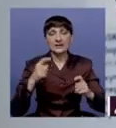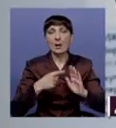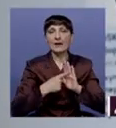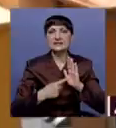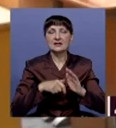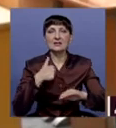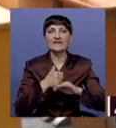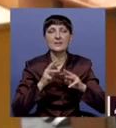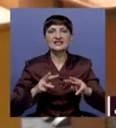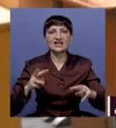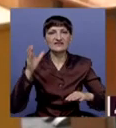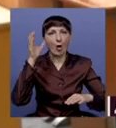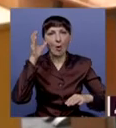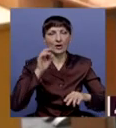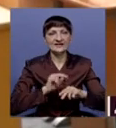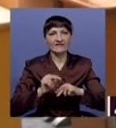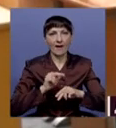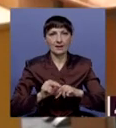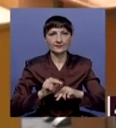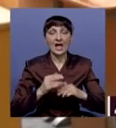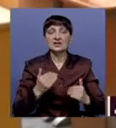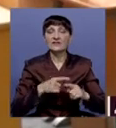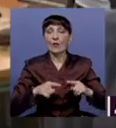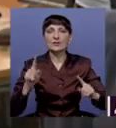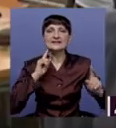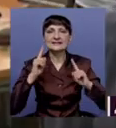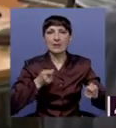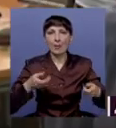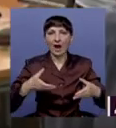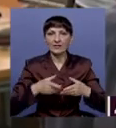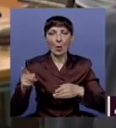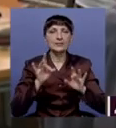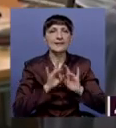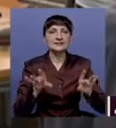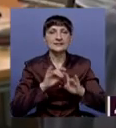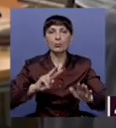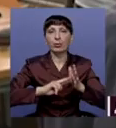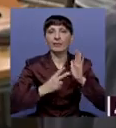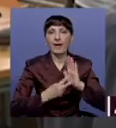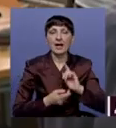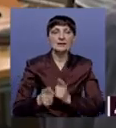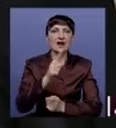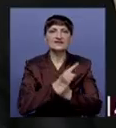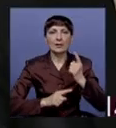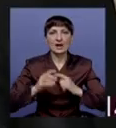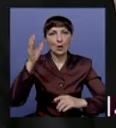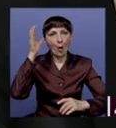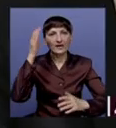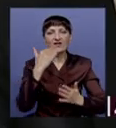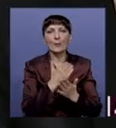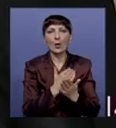поделился глава Минобразования Асхат Аймагамбетов. Сегодня в ходе заседания правительства он рассказал о планах трансформации образовательной